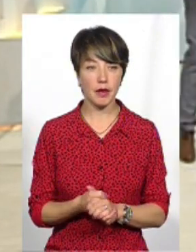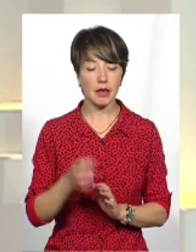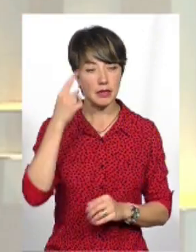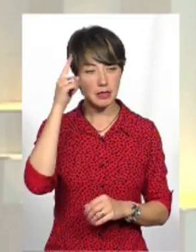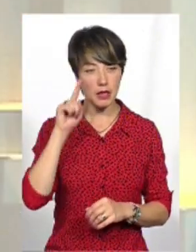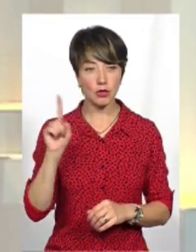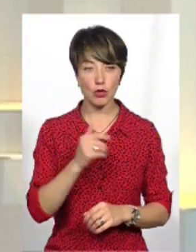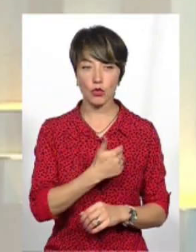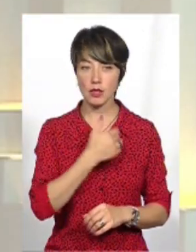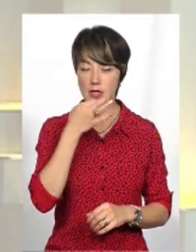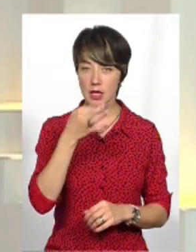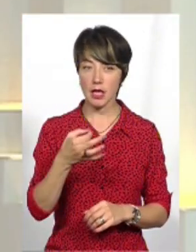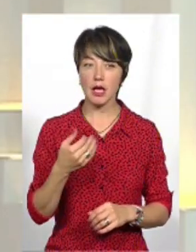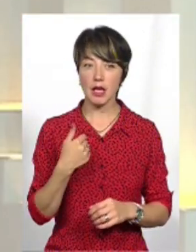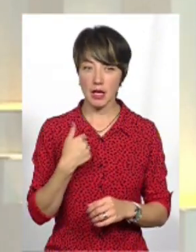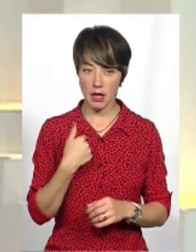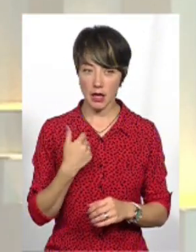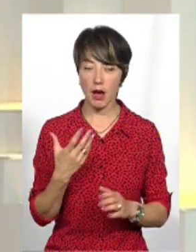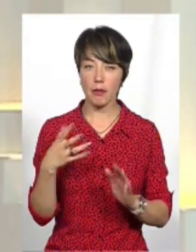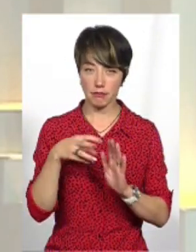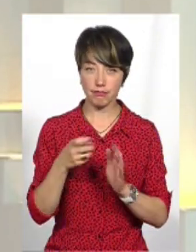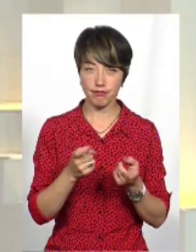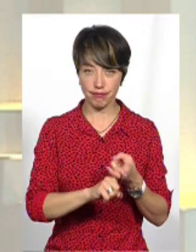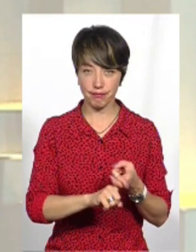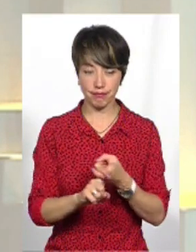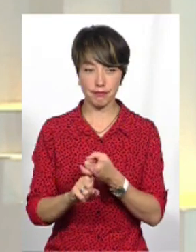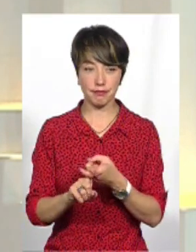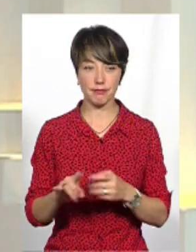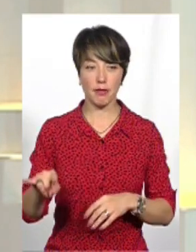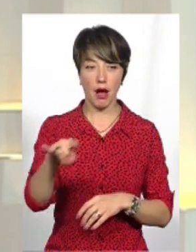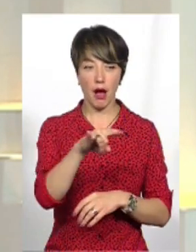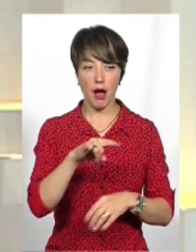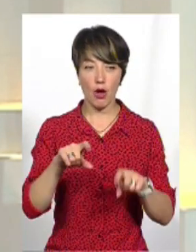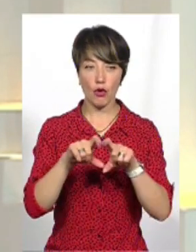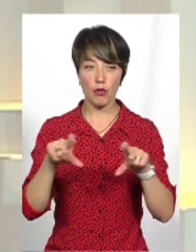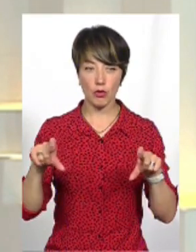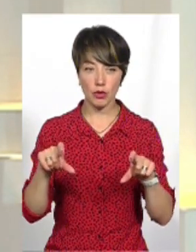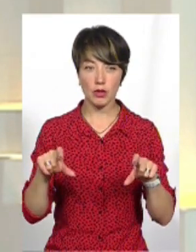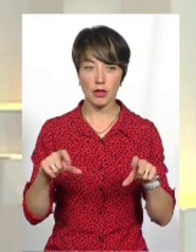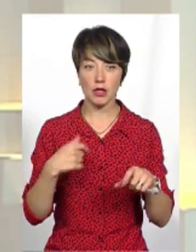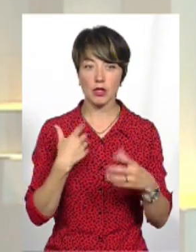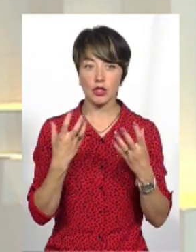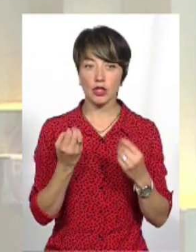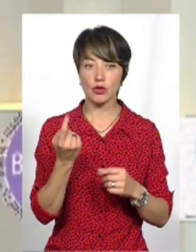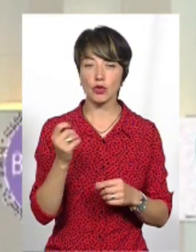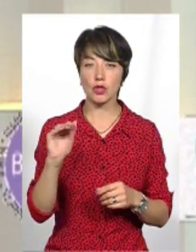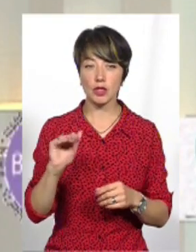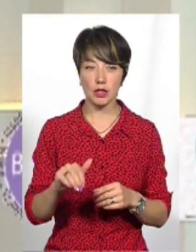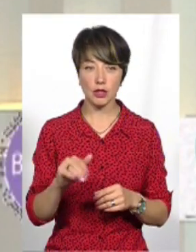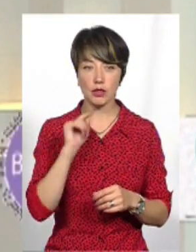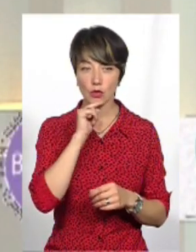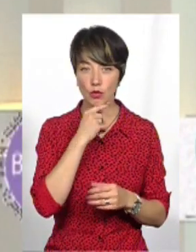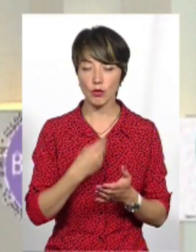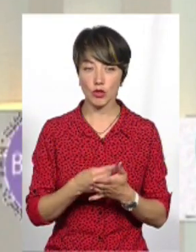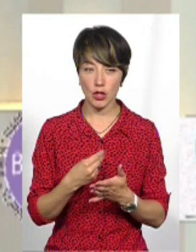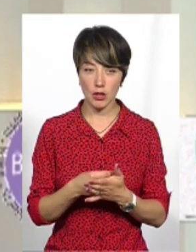от хочу сказати, що я причетний до аеропорту, тому що ми поставили, допустимо, вікна, і я 600 тисяч зекономив